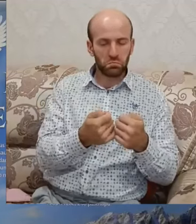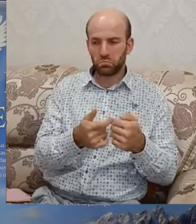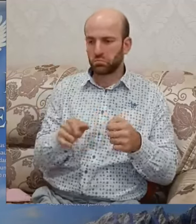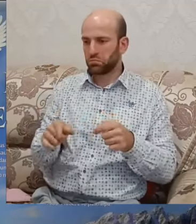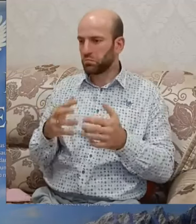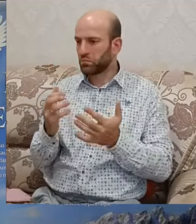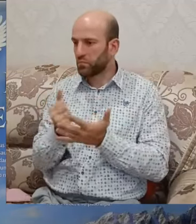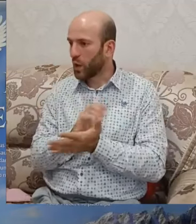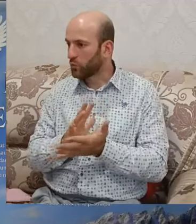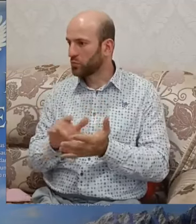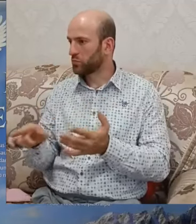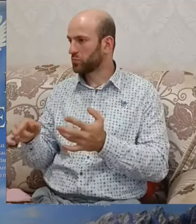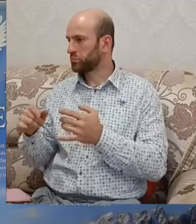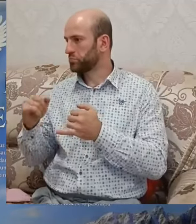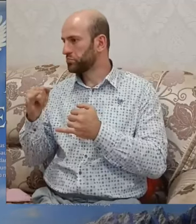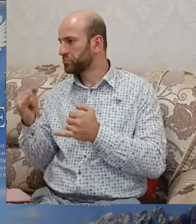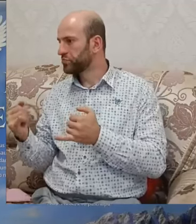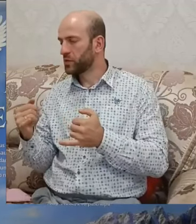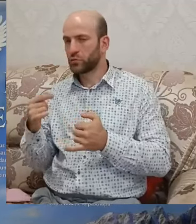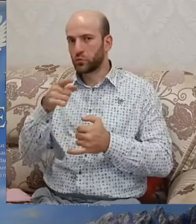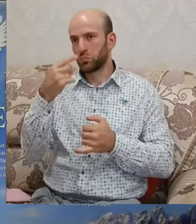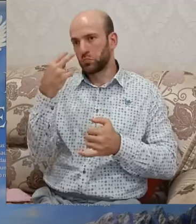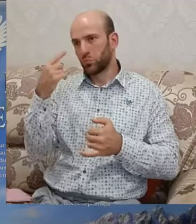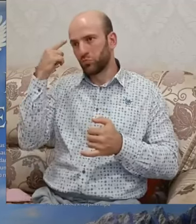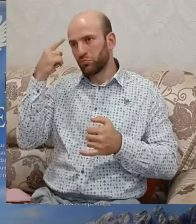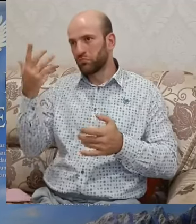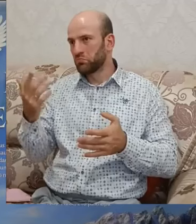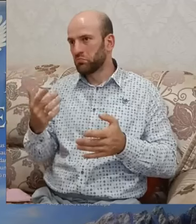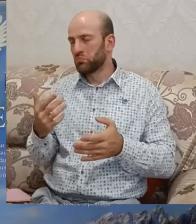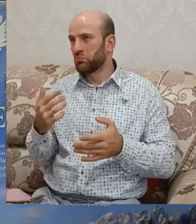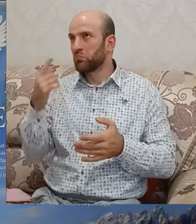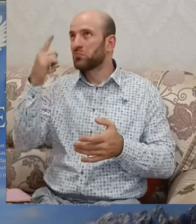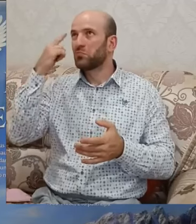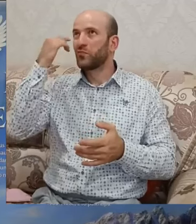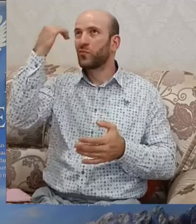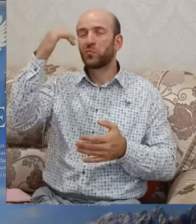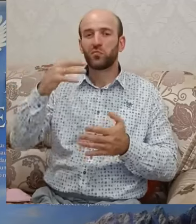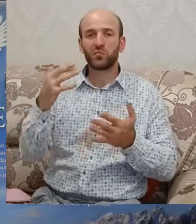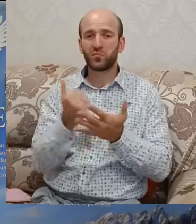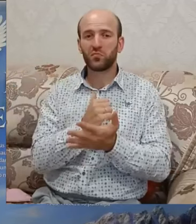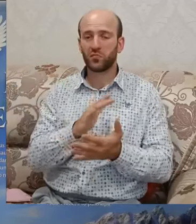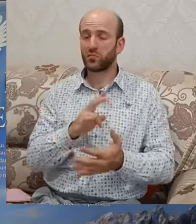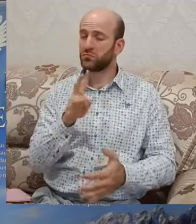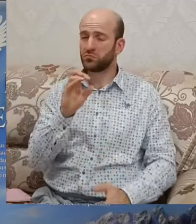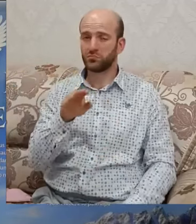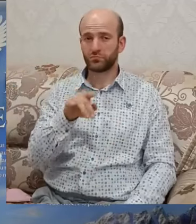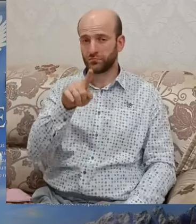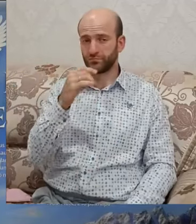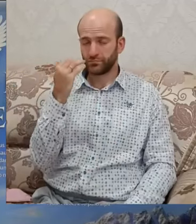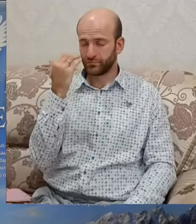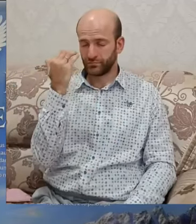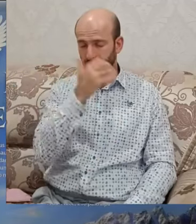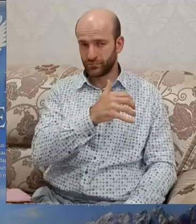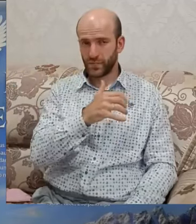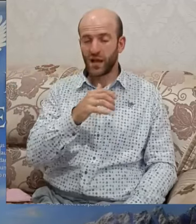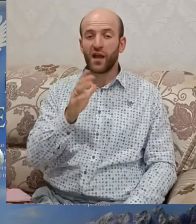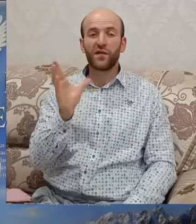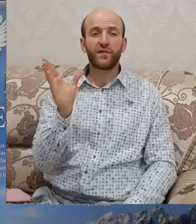так. Viskas vyksta tiksliai pagal Dievo žodį. Всё происходит точно по Божьему слову. Dievas rūpinasi, kad jo